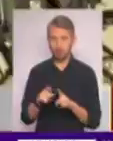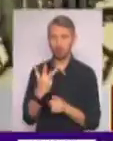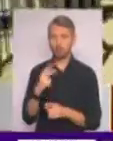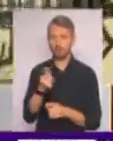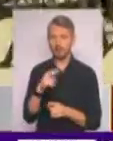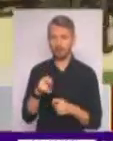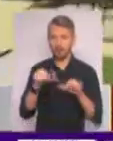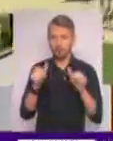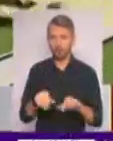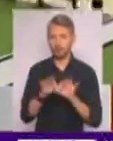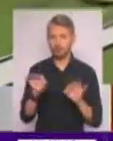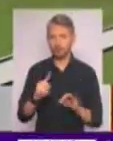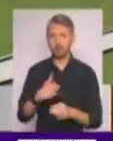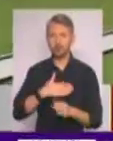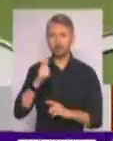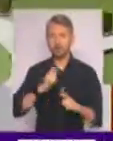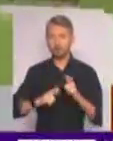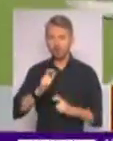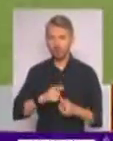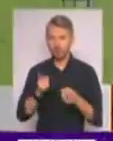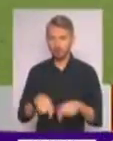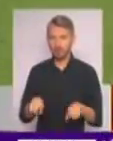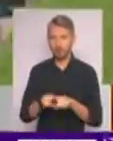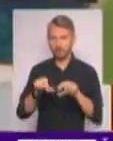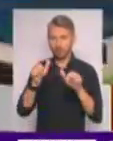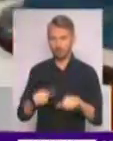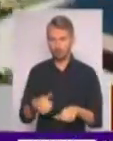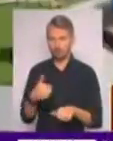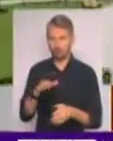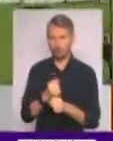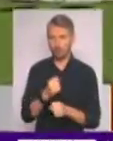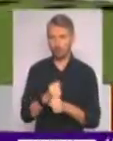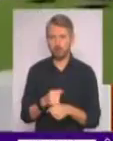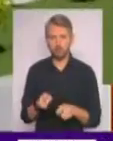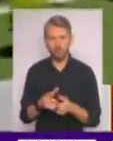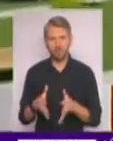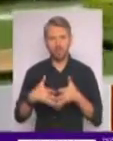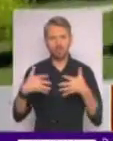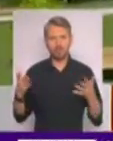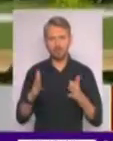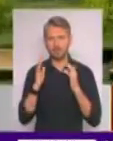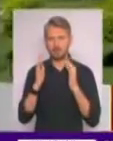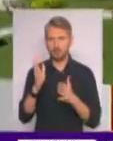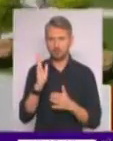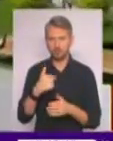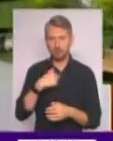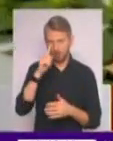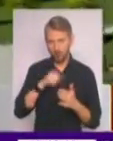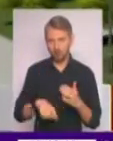3D-форматі, чудово, що от наші студенти дійсно вже до такого формату саме залучаються, але такий величенький дійсно буде сквер. Я переконана,